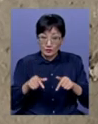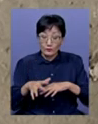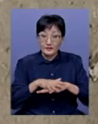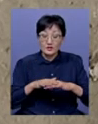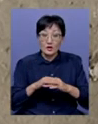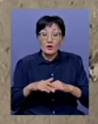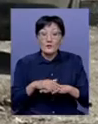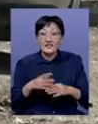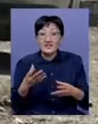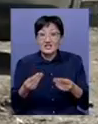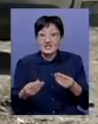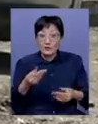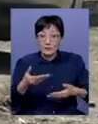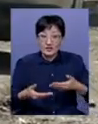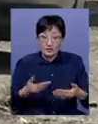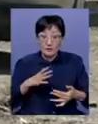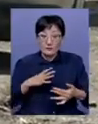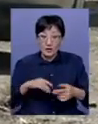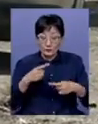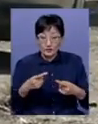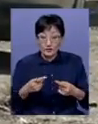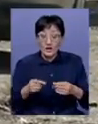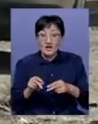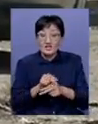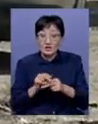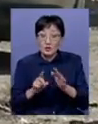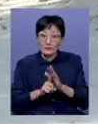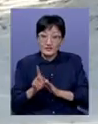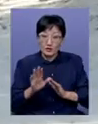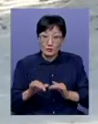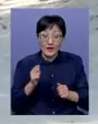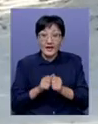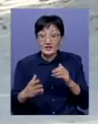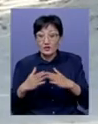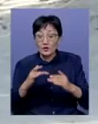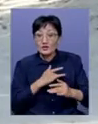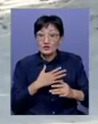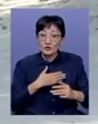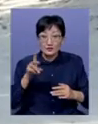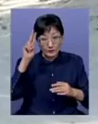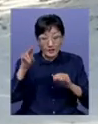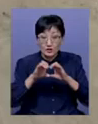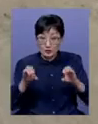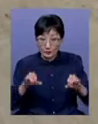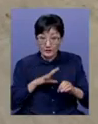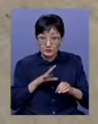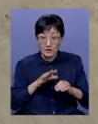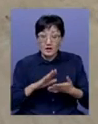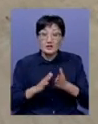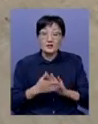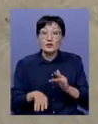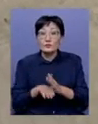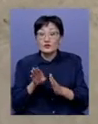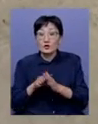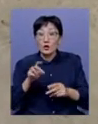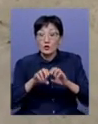халық лаймен батпақ кешуге мәжбүр. Айтуларынша жөндеу басталмас бұрын әр үйдің жекеменшік кәріз жүйесі болыпты. Бірақ жағдайды